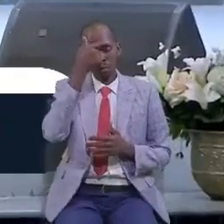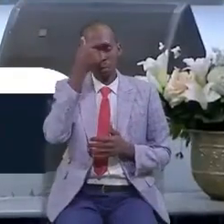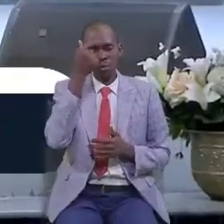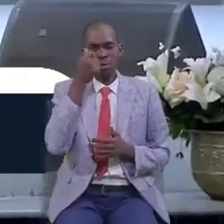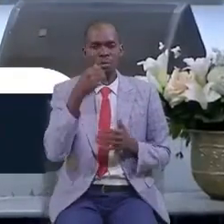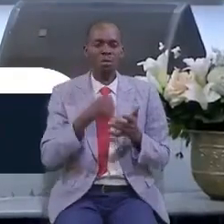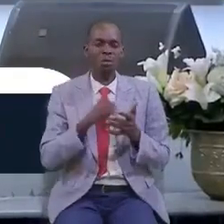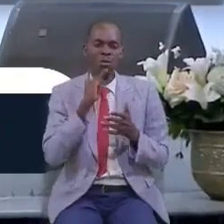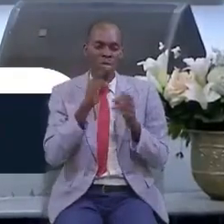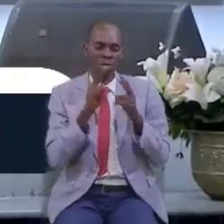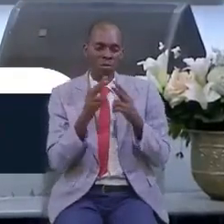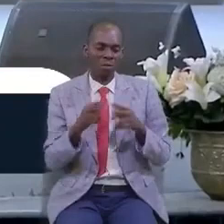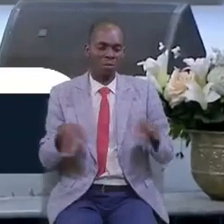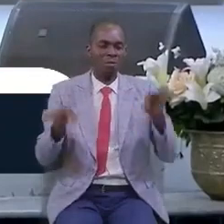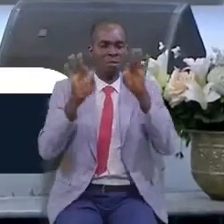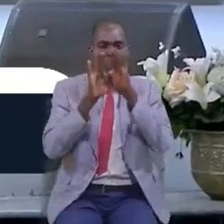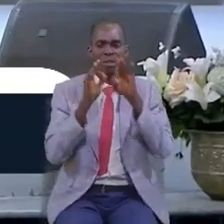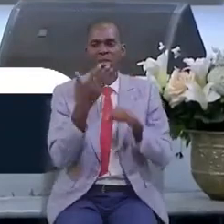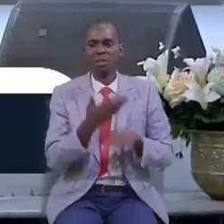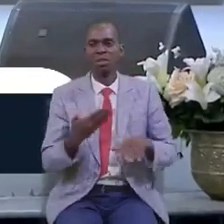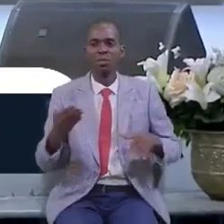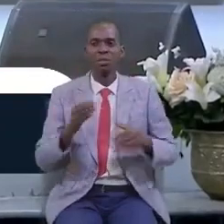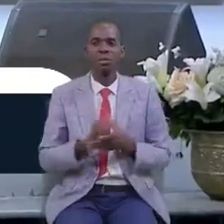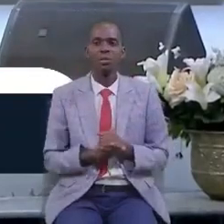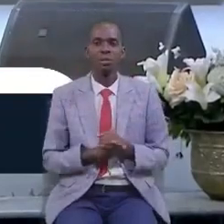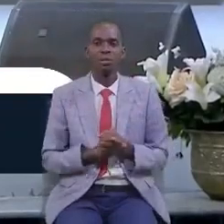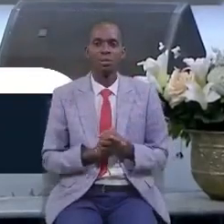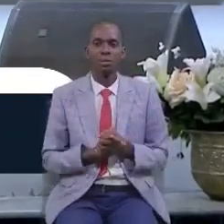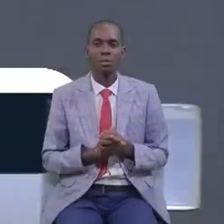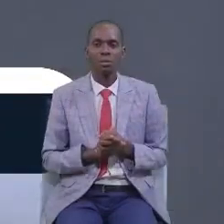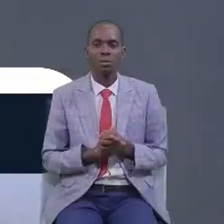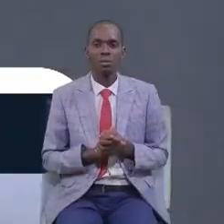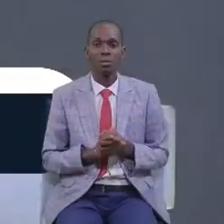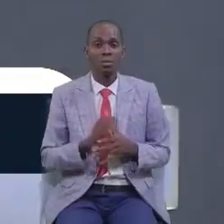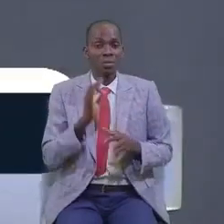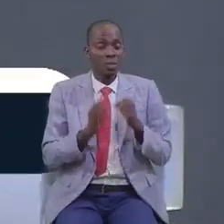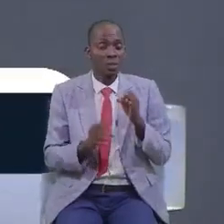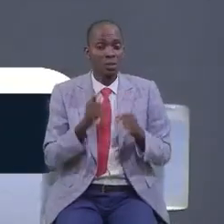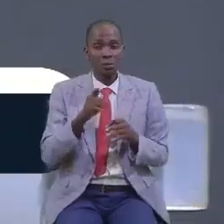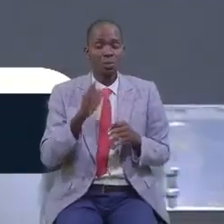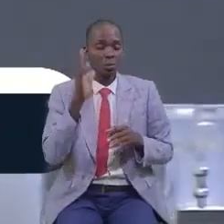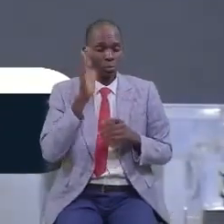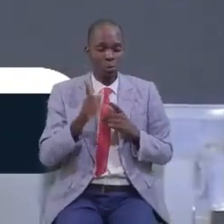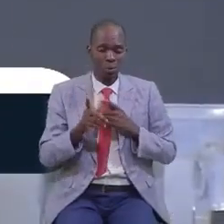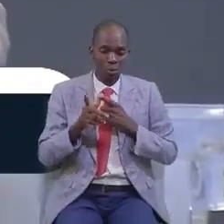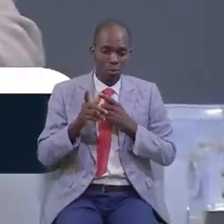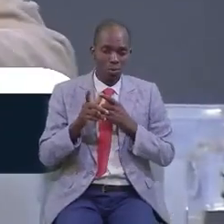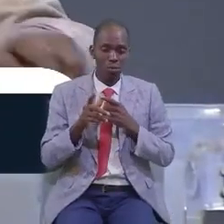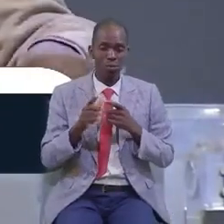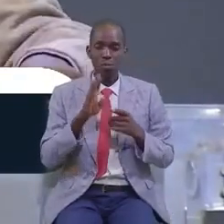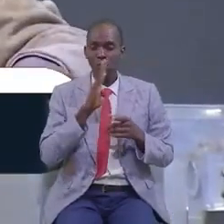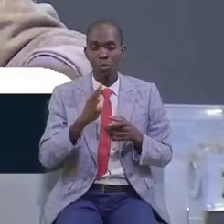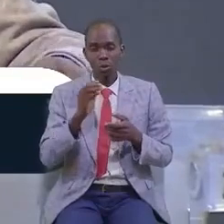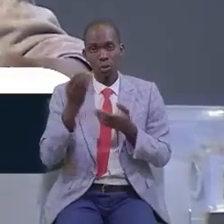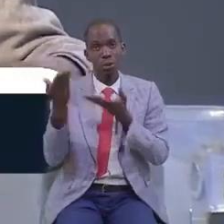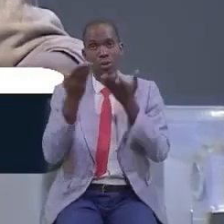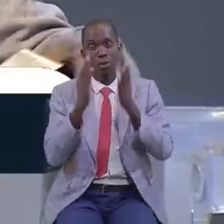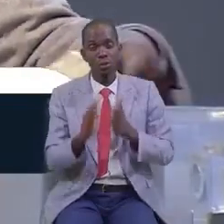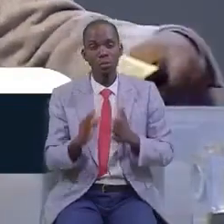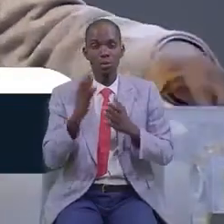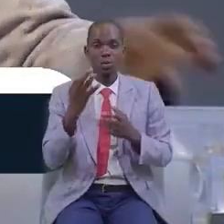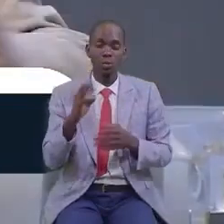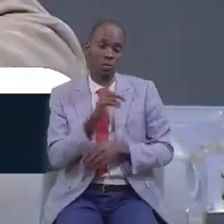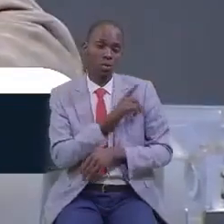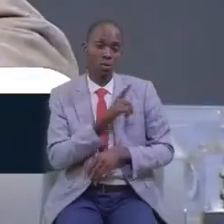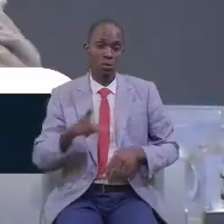ఇట్స్ అన్ ఎసెన్షియల్ థింగ్ ఎందుకంటే అది అత్యావశ్యకమైనది ఇఫ్ యు ఆర్ గోయింగ్ టు రన్ ఎరండ్స్ ఫర్ ది లార్డ్ మీరు గనక ప్రభు